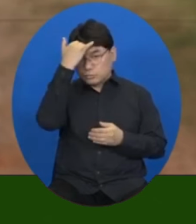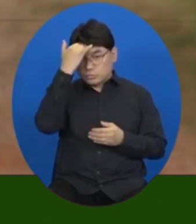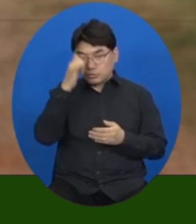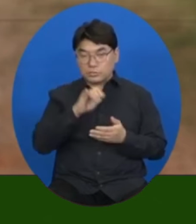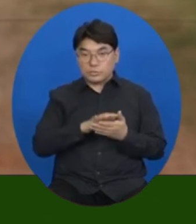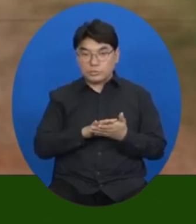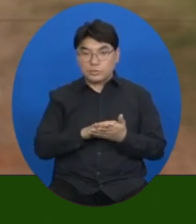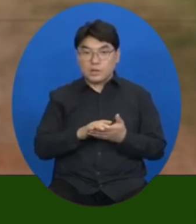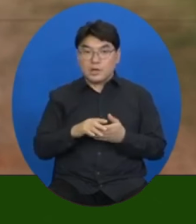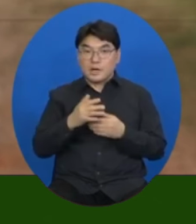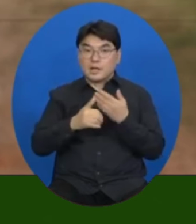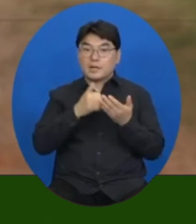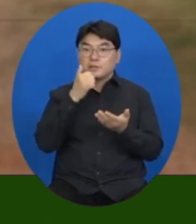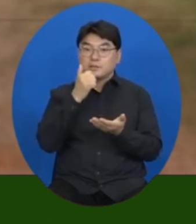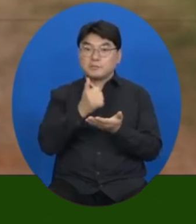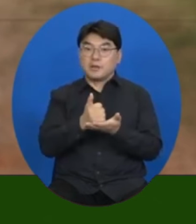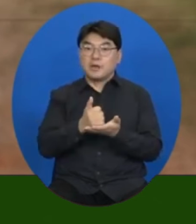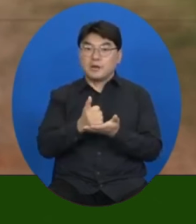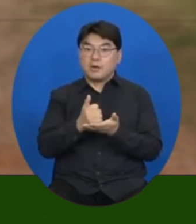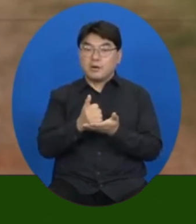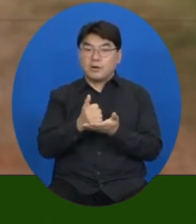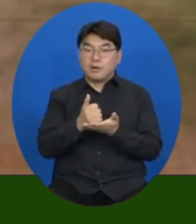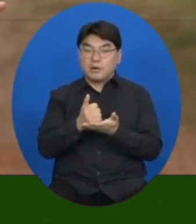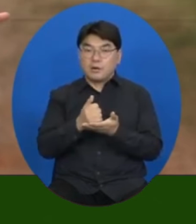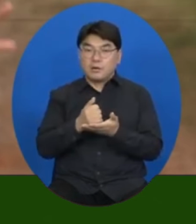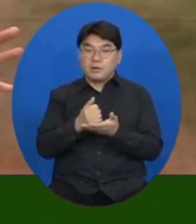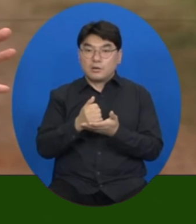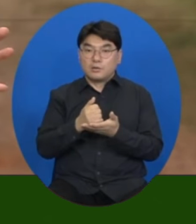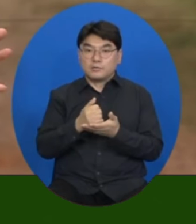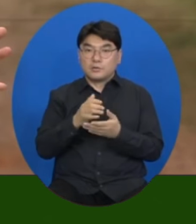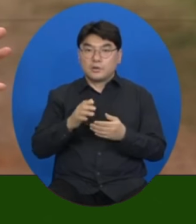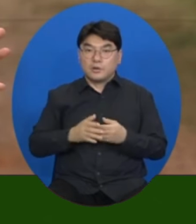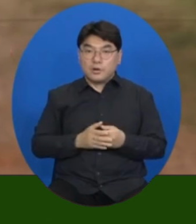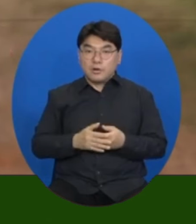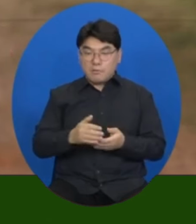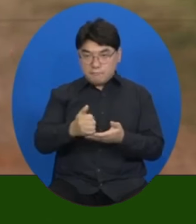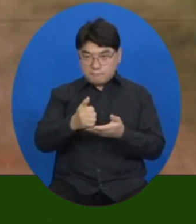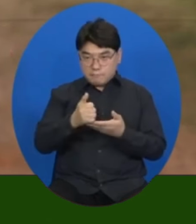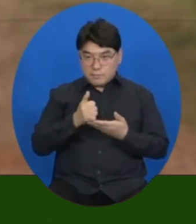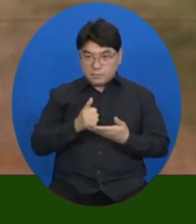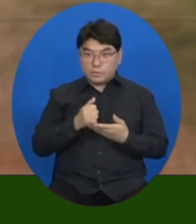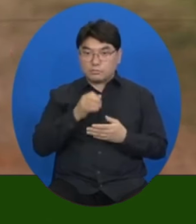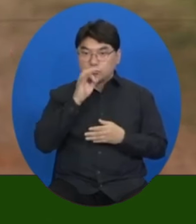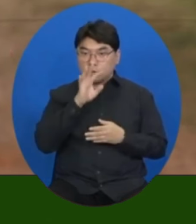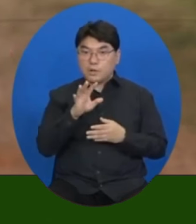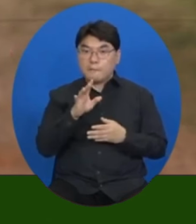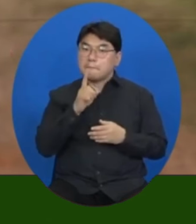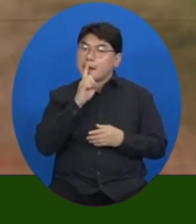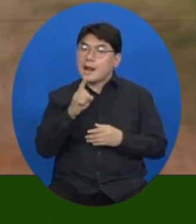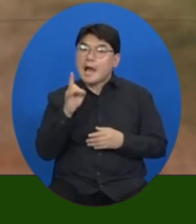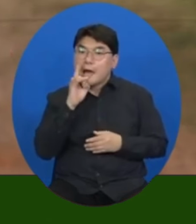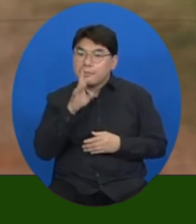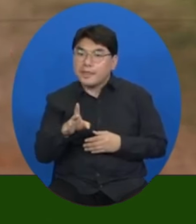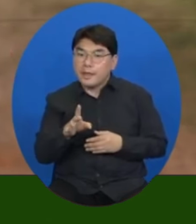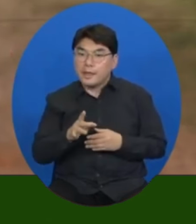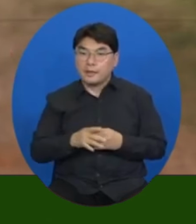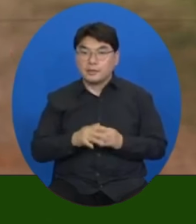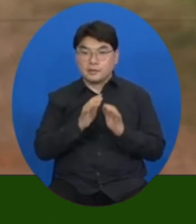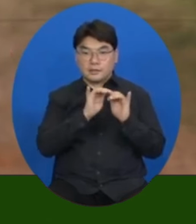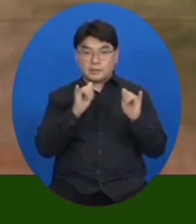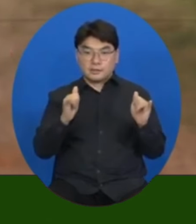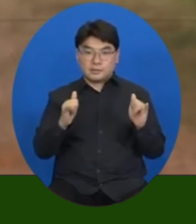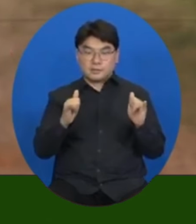하나님이라고 하는 주장은 받아들일 수 없다 이럴 수는 없다라고 얘기를 합니다 왜냐하면 만일 인간에 불과한